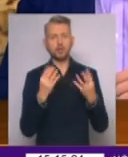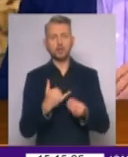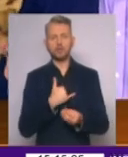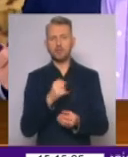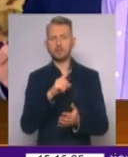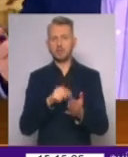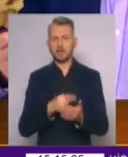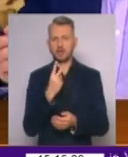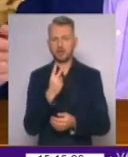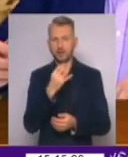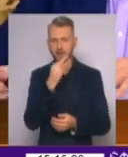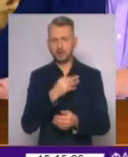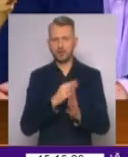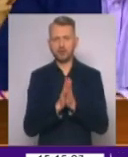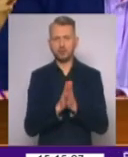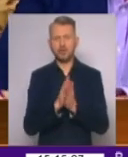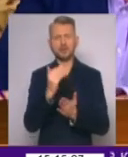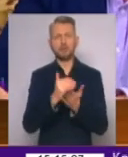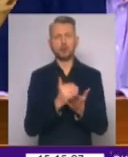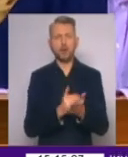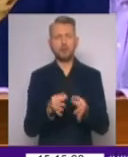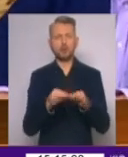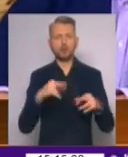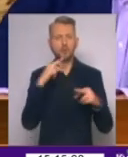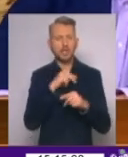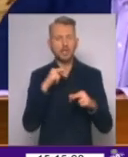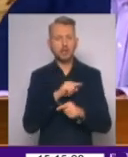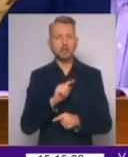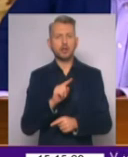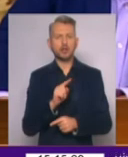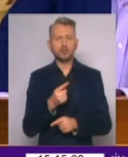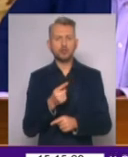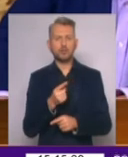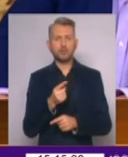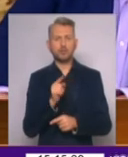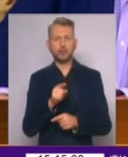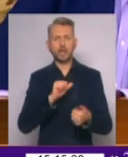питання до вас. Скажіть, будь ласка, ось програма «Доступні ліки». Чому б вона замінила